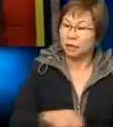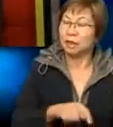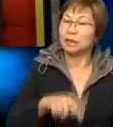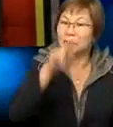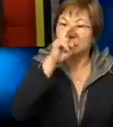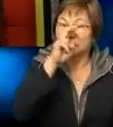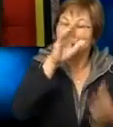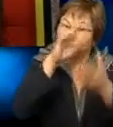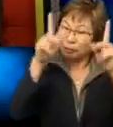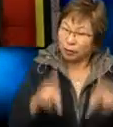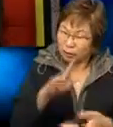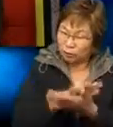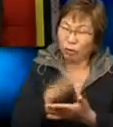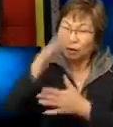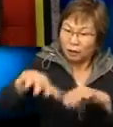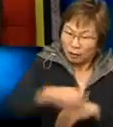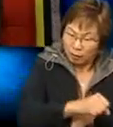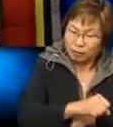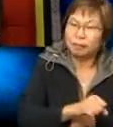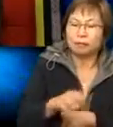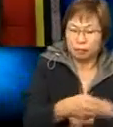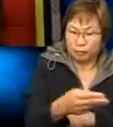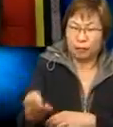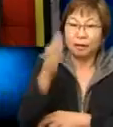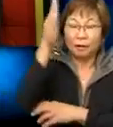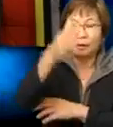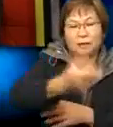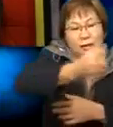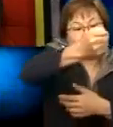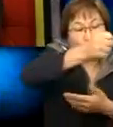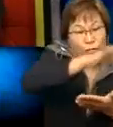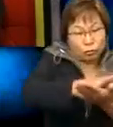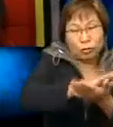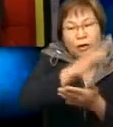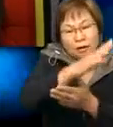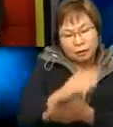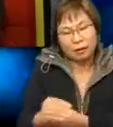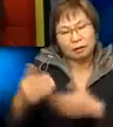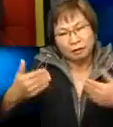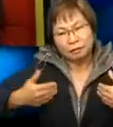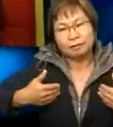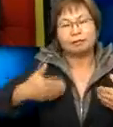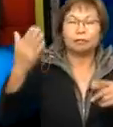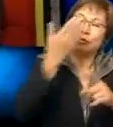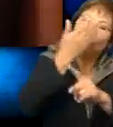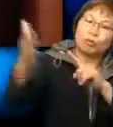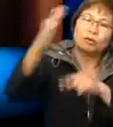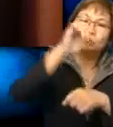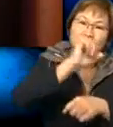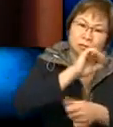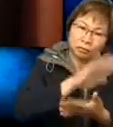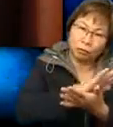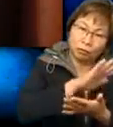Tindakan tegas oleh pihak sekolah akan diambil. Mereka bukan sahaja akan digantung sekolah, malah ada yang akan dibuang